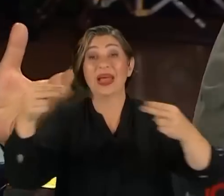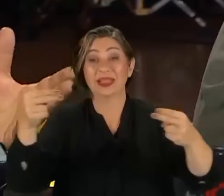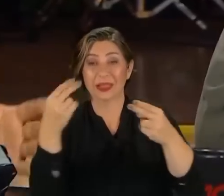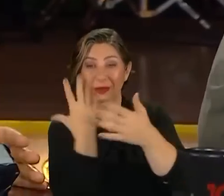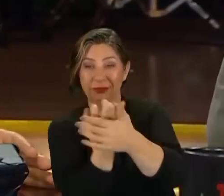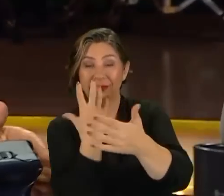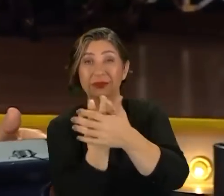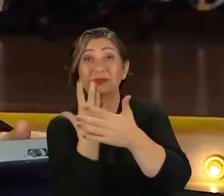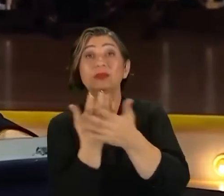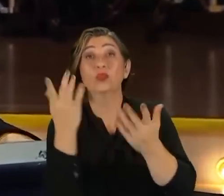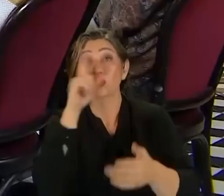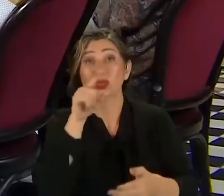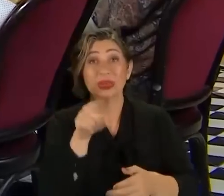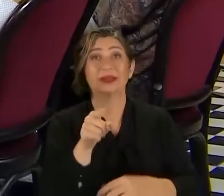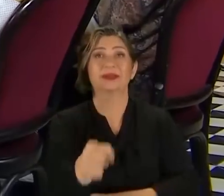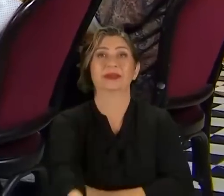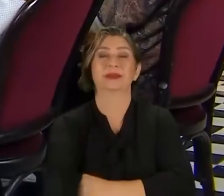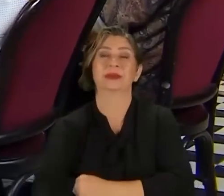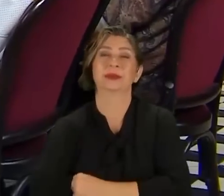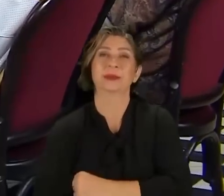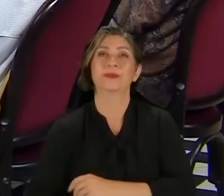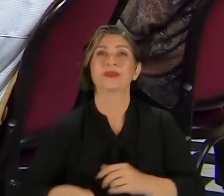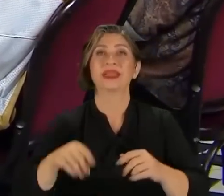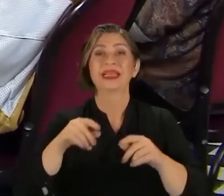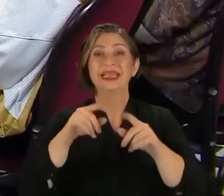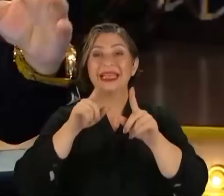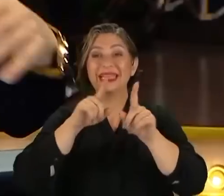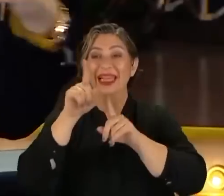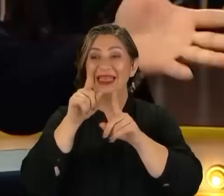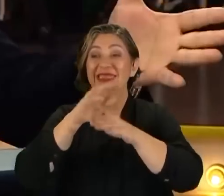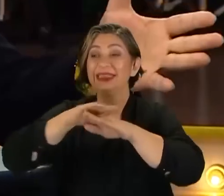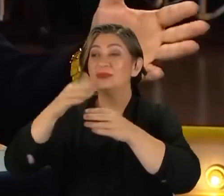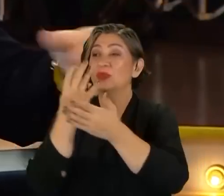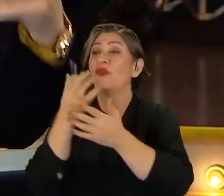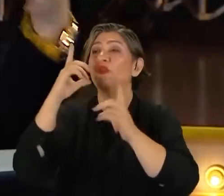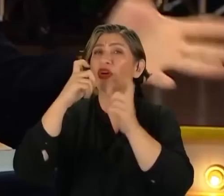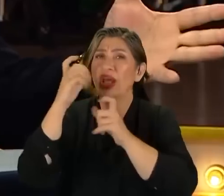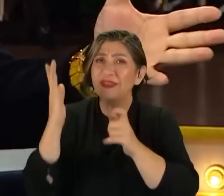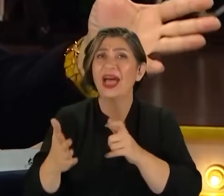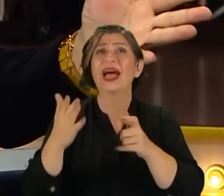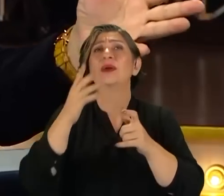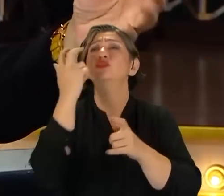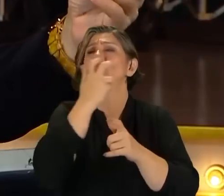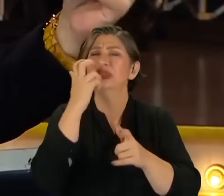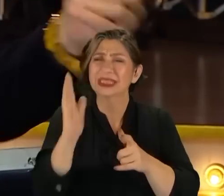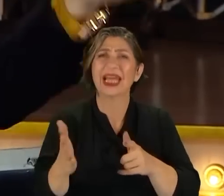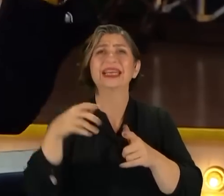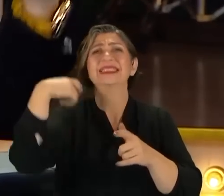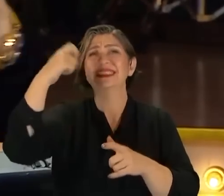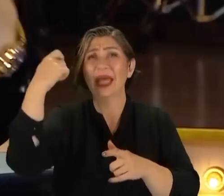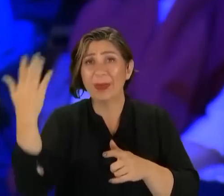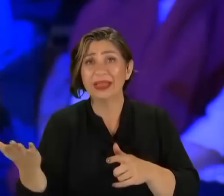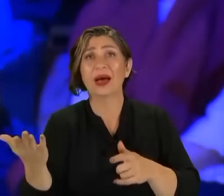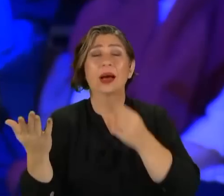kaydıyla tamamlamak istiyorsunuz? Bu yüzden. Tabii. Çünkü dijital bir zeminin üzerine durmuyor. Ne fotoğrafide, ne